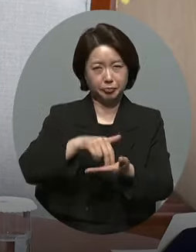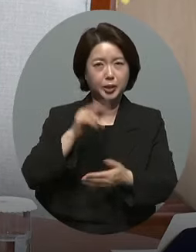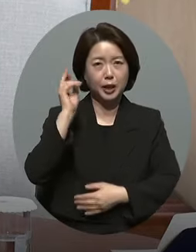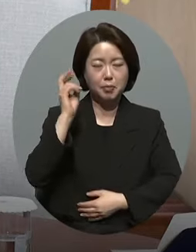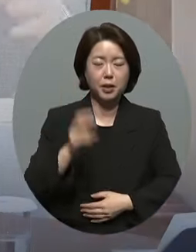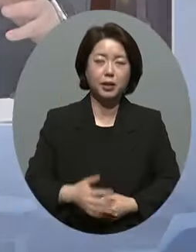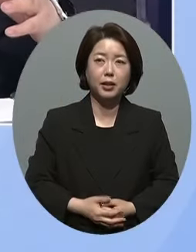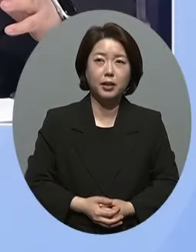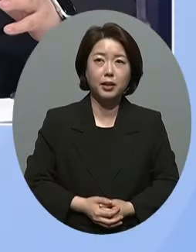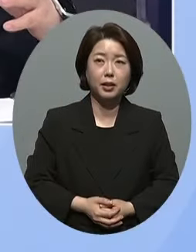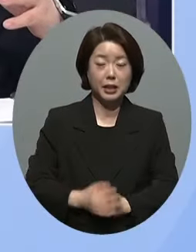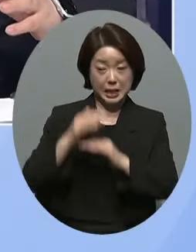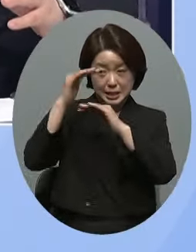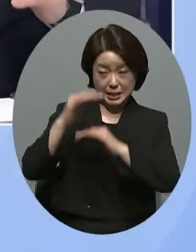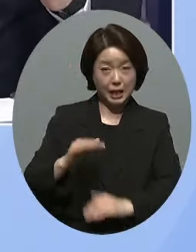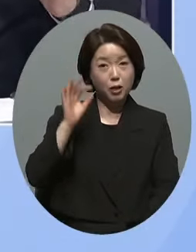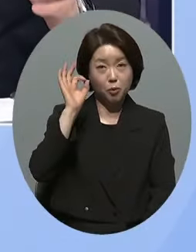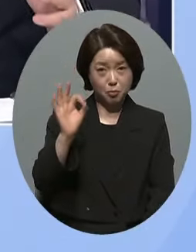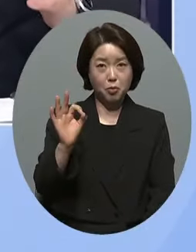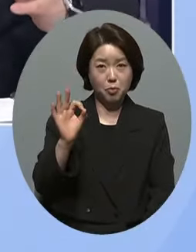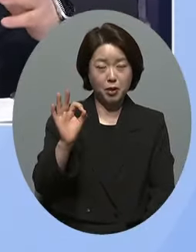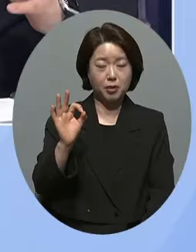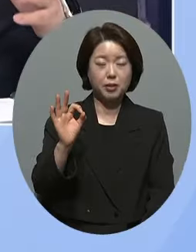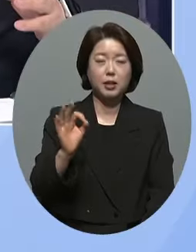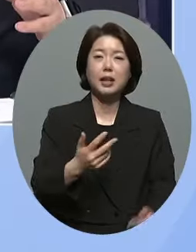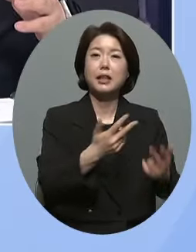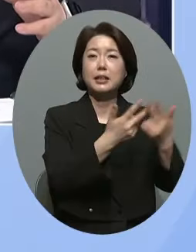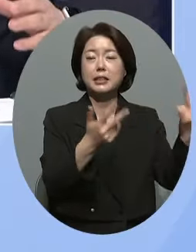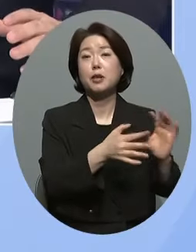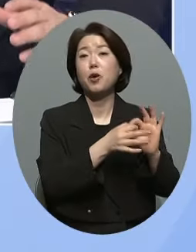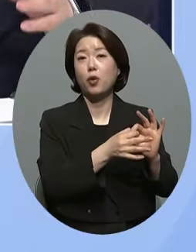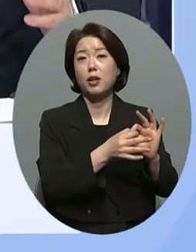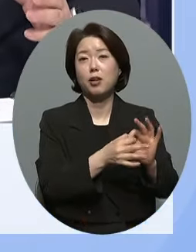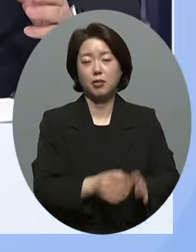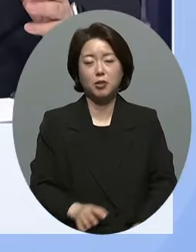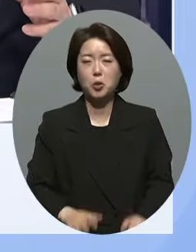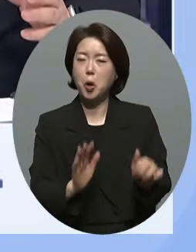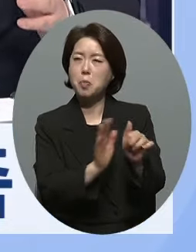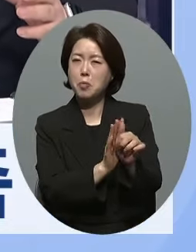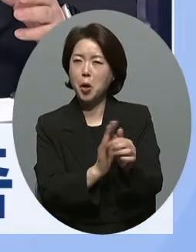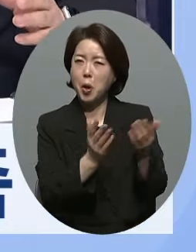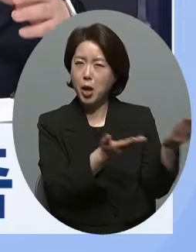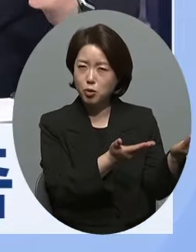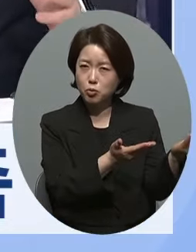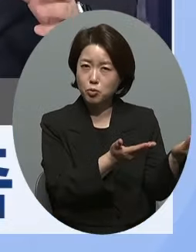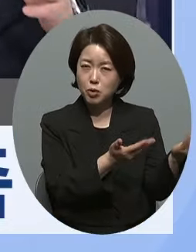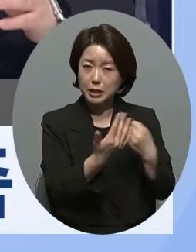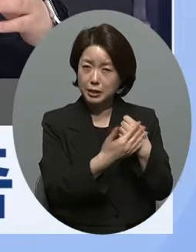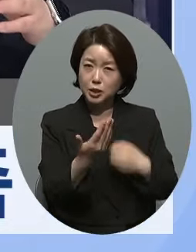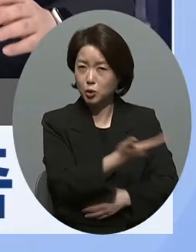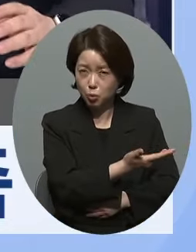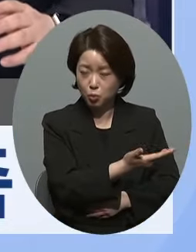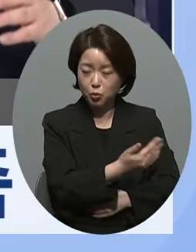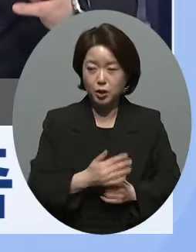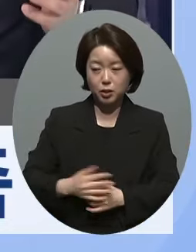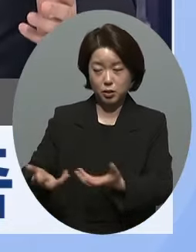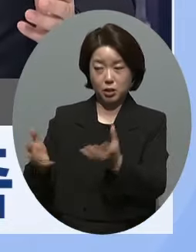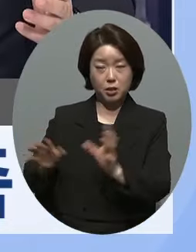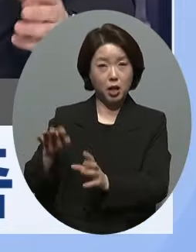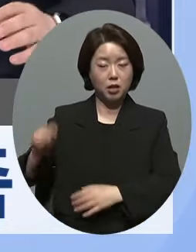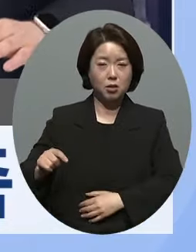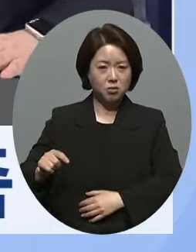어쨌든이 내용 면으로 보더라도 어쨌든 이재명 대표와 관련된 어떤 배려를 한다는 것들 때문에 당원과 지지자들이 많이